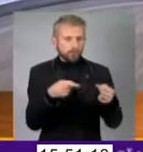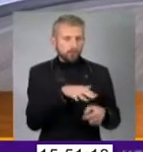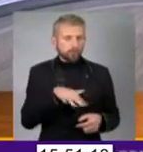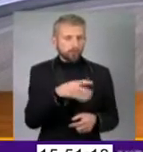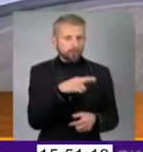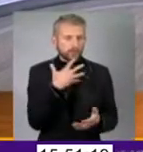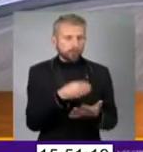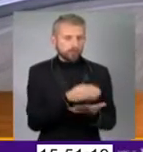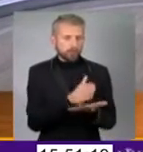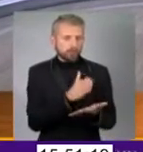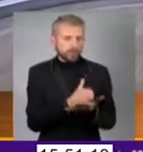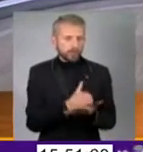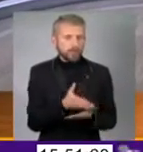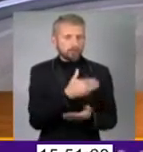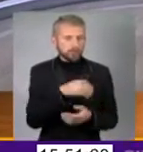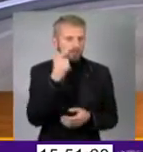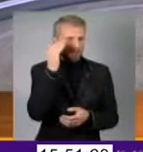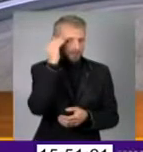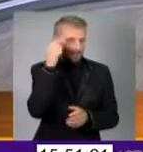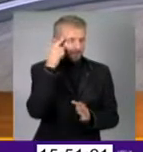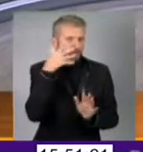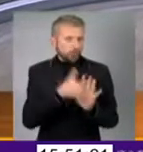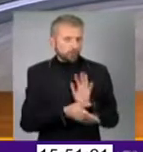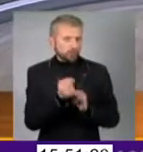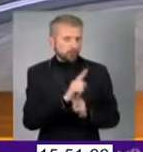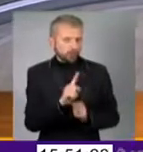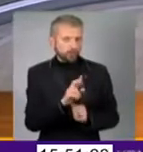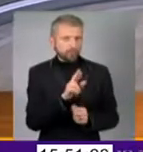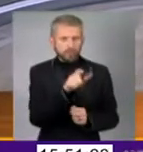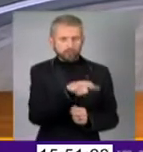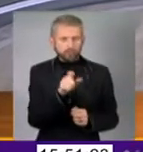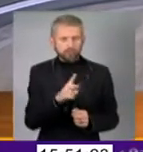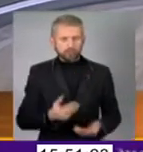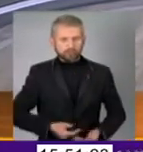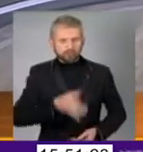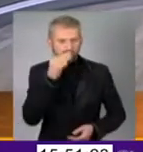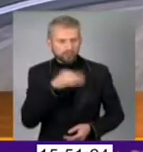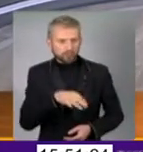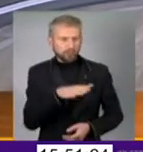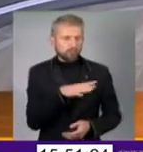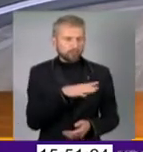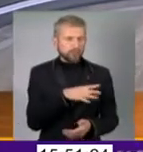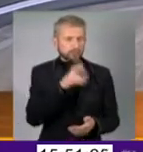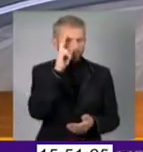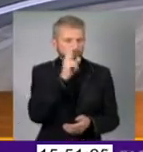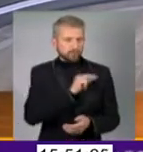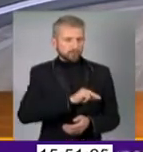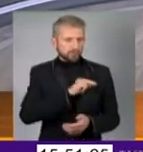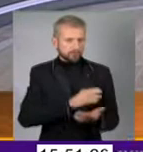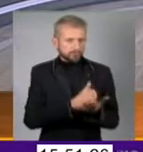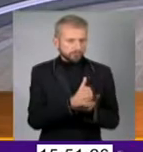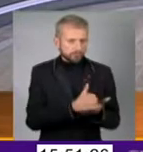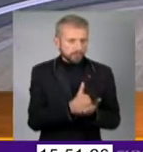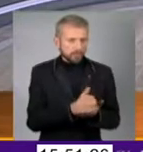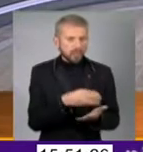свого перебування. Тому що ми свідомі того, як люди, які пройшли відповідний життєвий шлях і працювали так само на державній службі, що